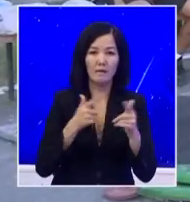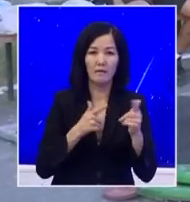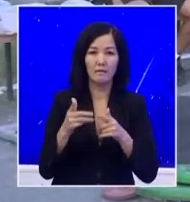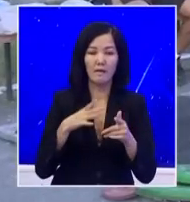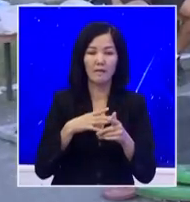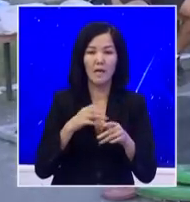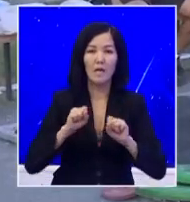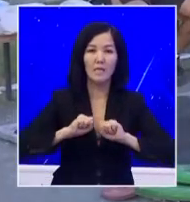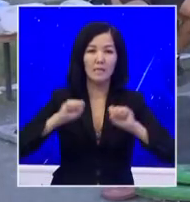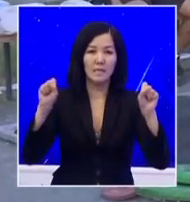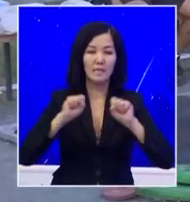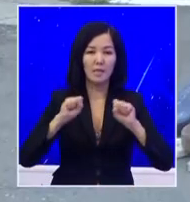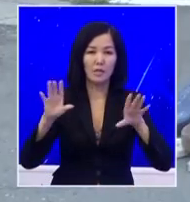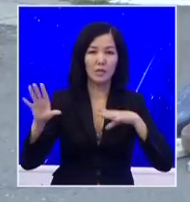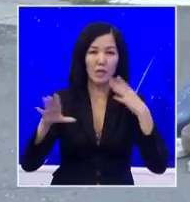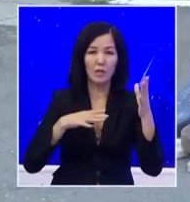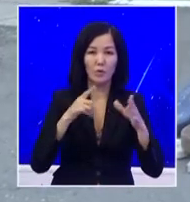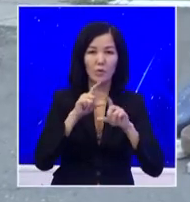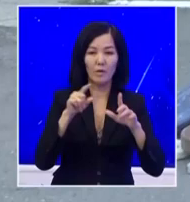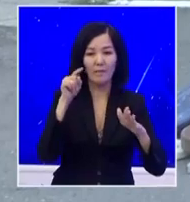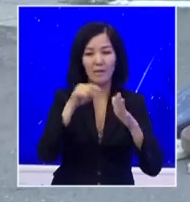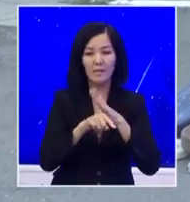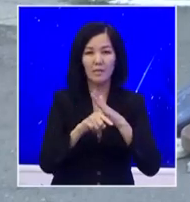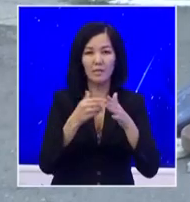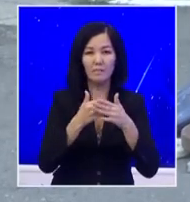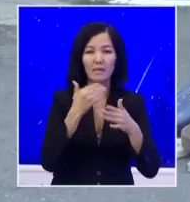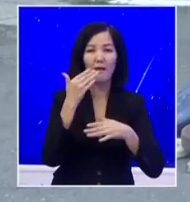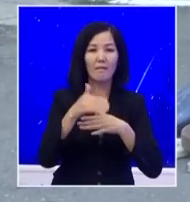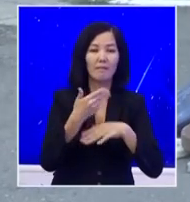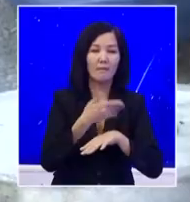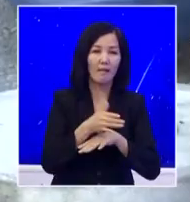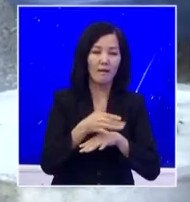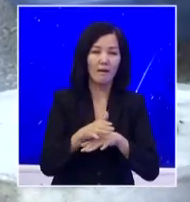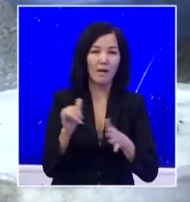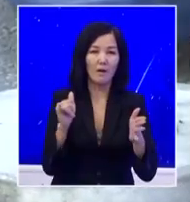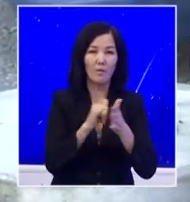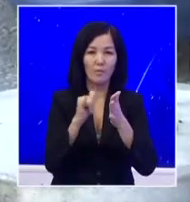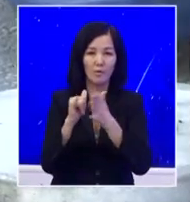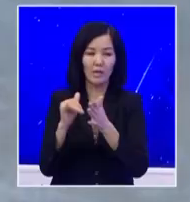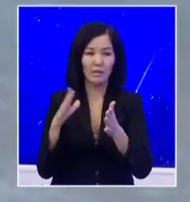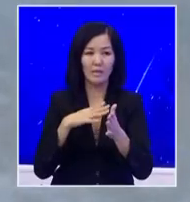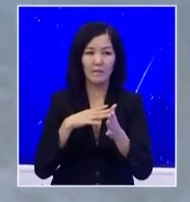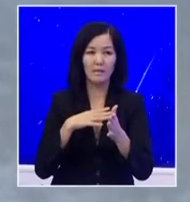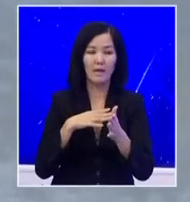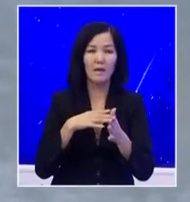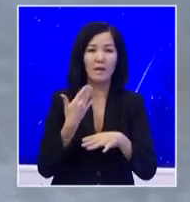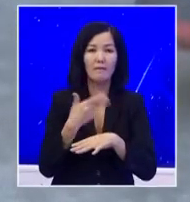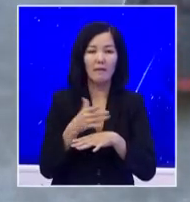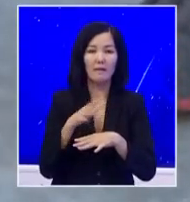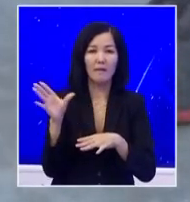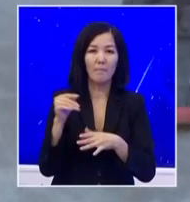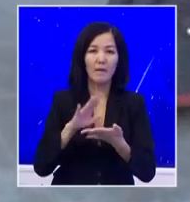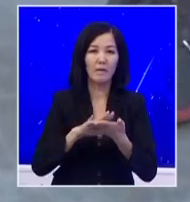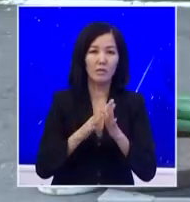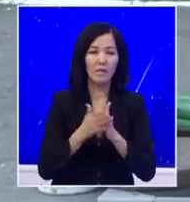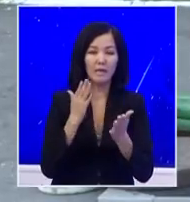Жетсулық зілтемершілер жаттығы орындарын ғимарат ішінен сыртына ауыстырды. Әлемді жайпаған індеттен сақтанудың қамы бол. Ашық алаңда барлық жағдай